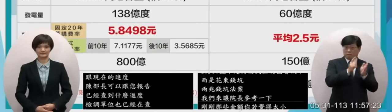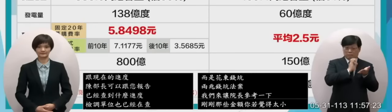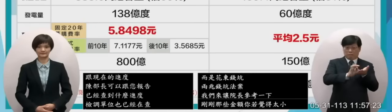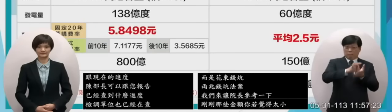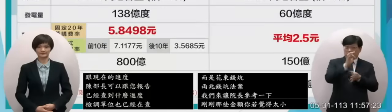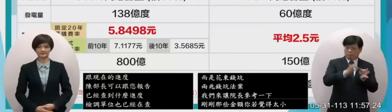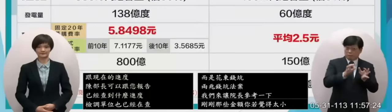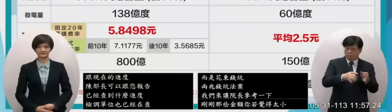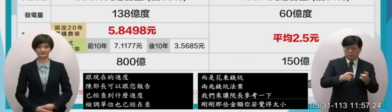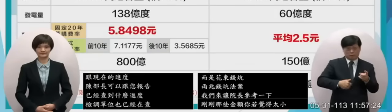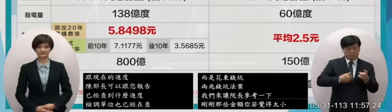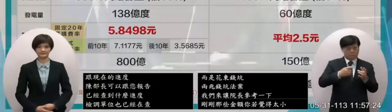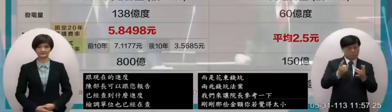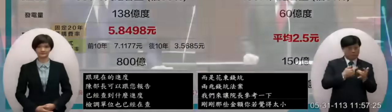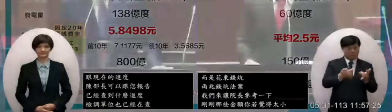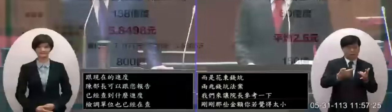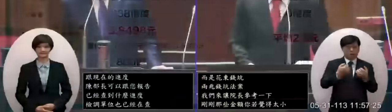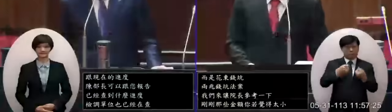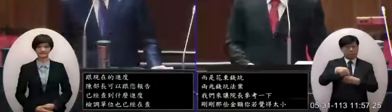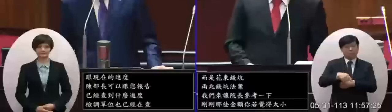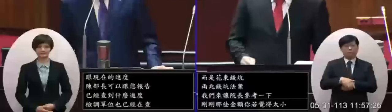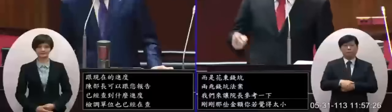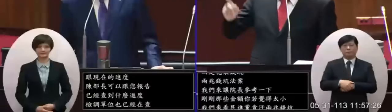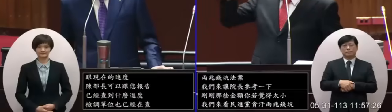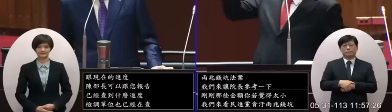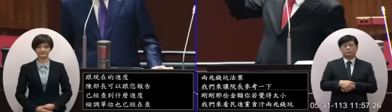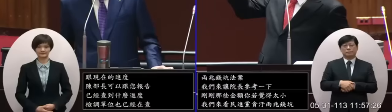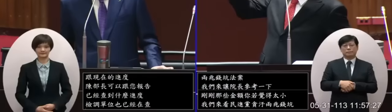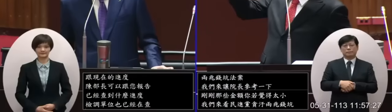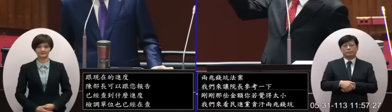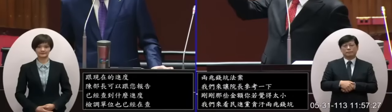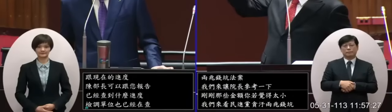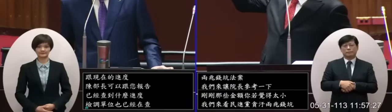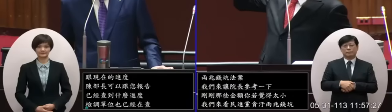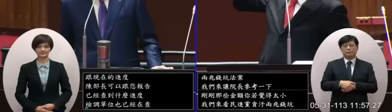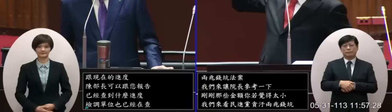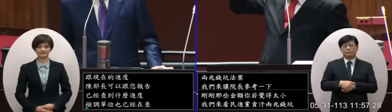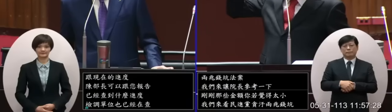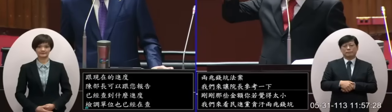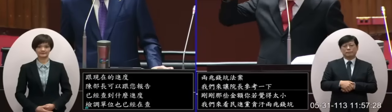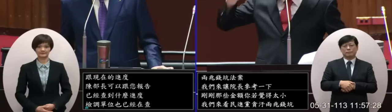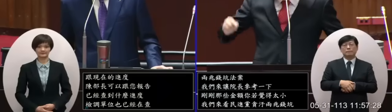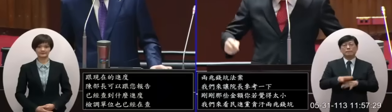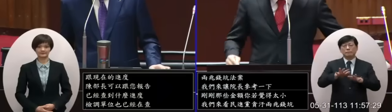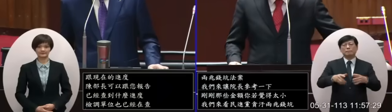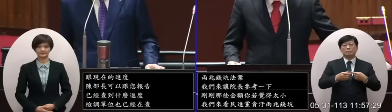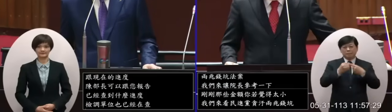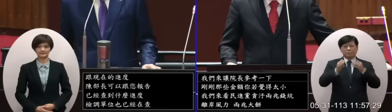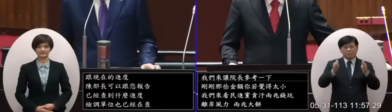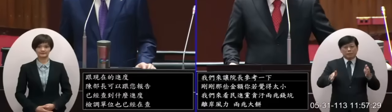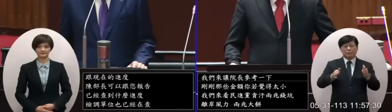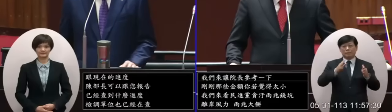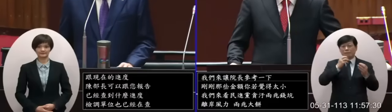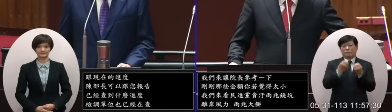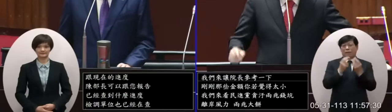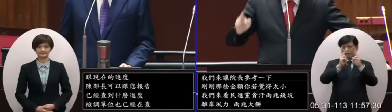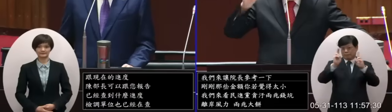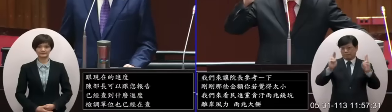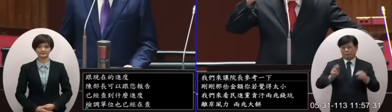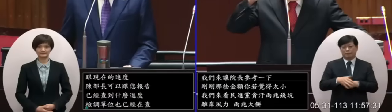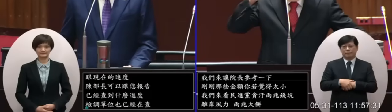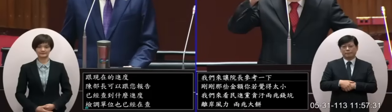2兆前坑，真的2兆前坑就在这里，啊，我们看一下第一个阶段的发电，